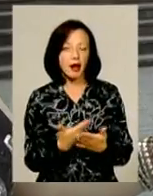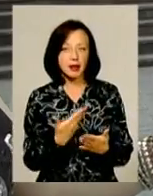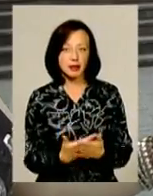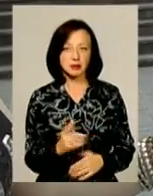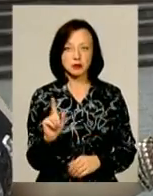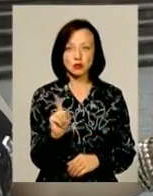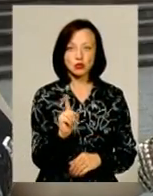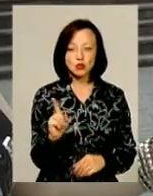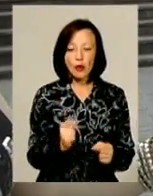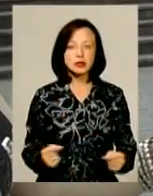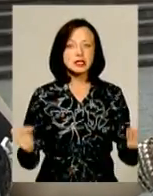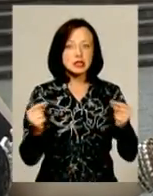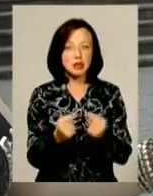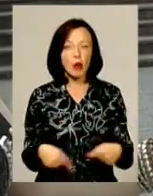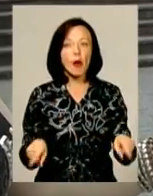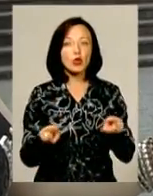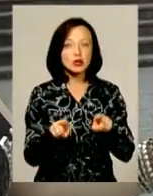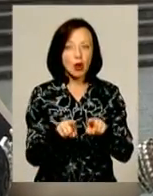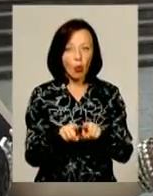що саме от такого